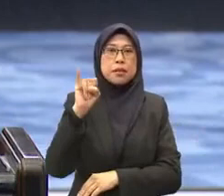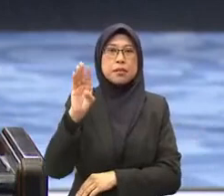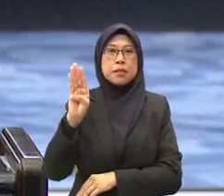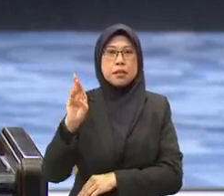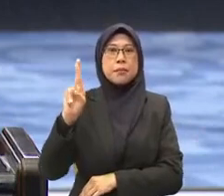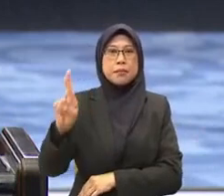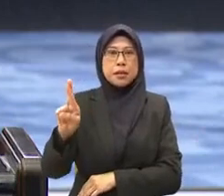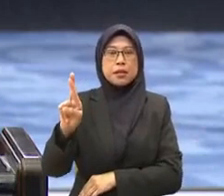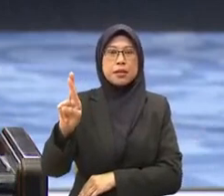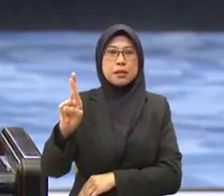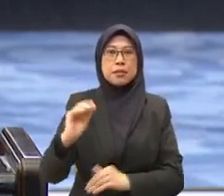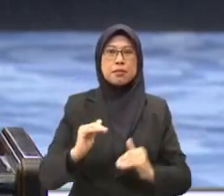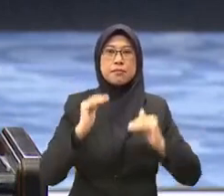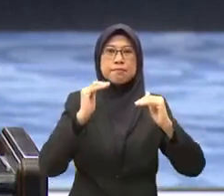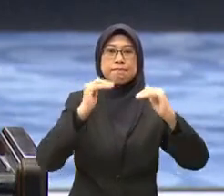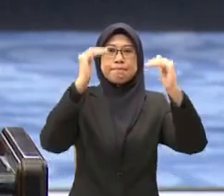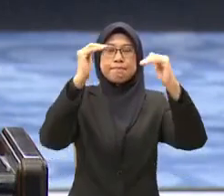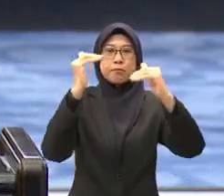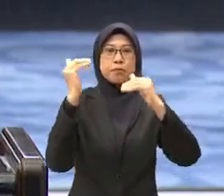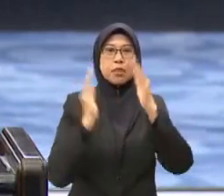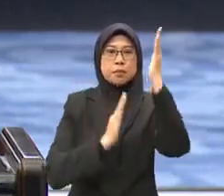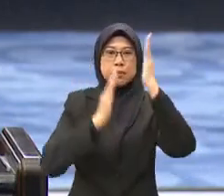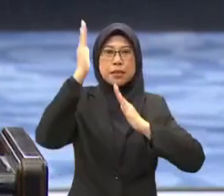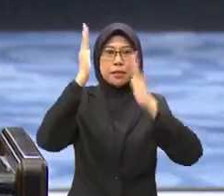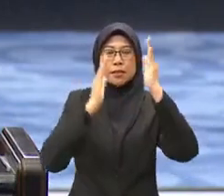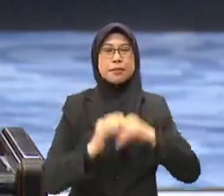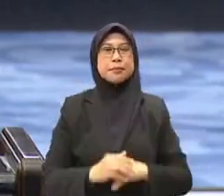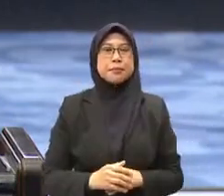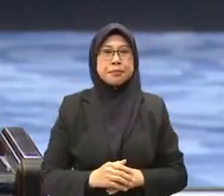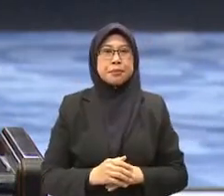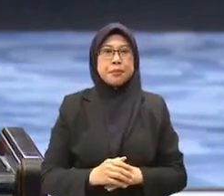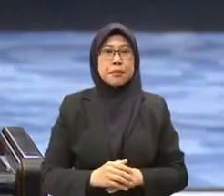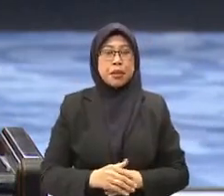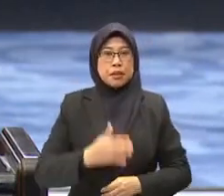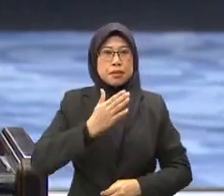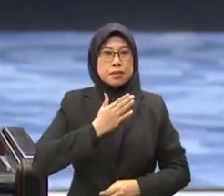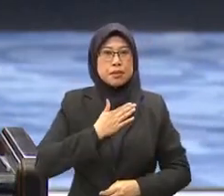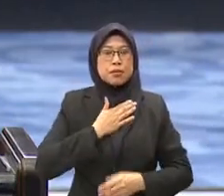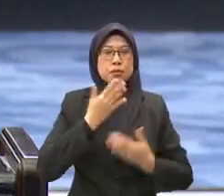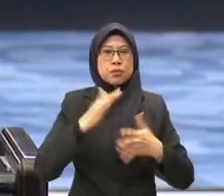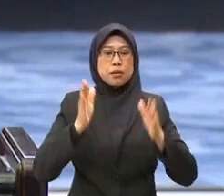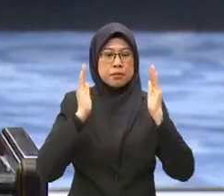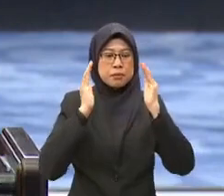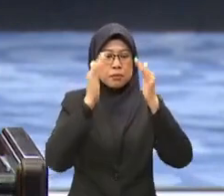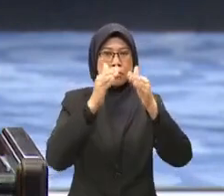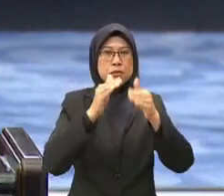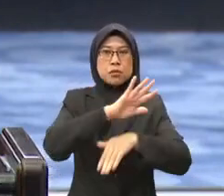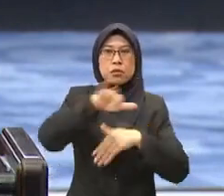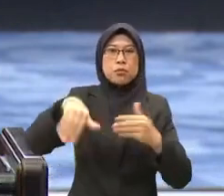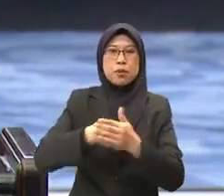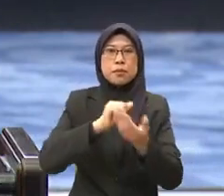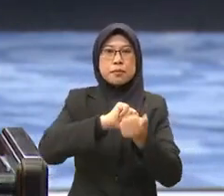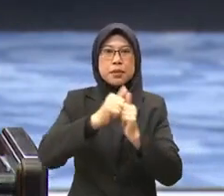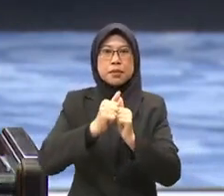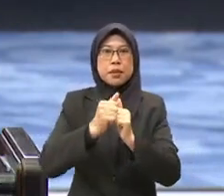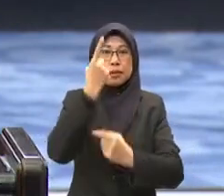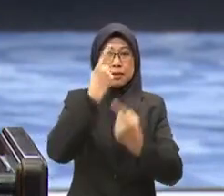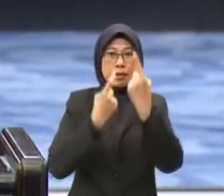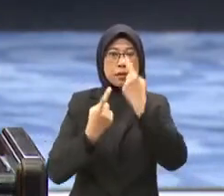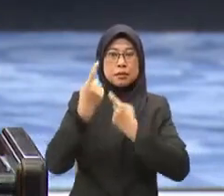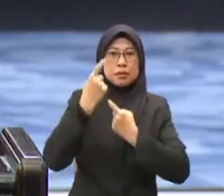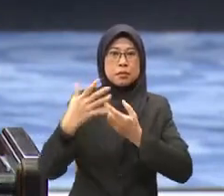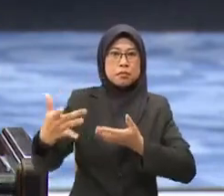secara berfasa untuk maklumat tuan yang di-pertua saya telah mengumpulkan semua isu yang dibangkitkan oleh ahli yang